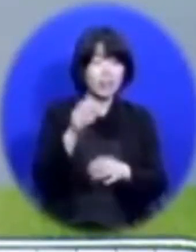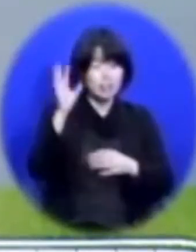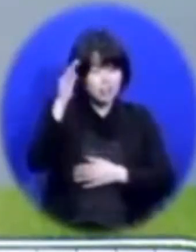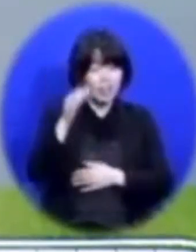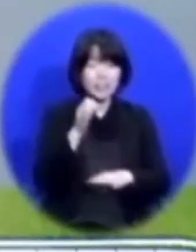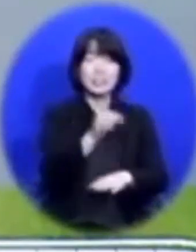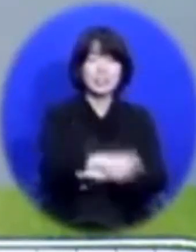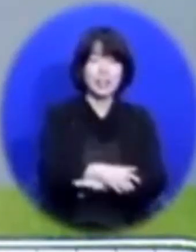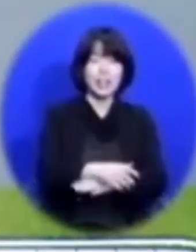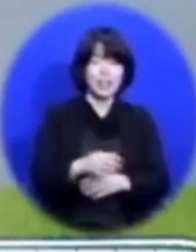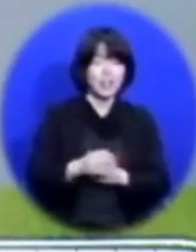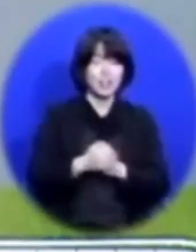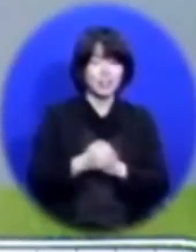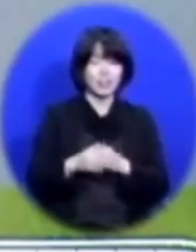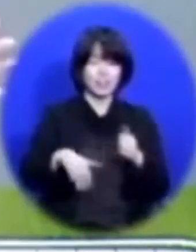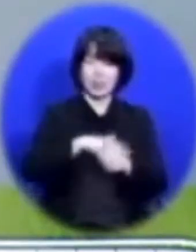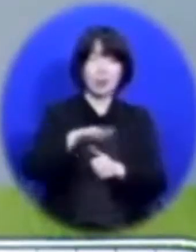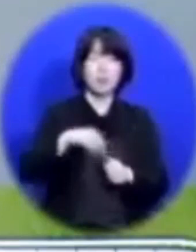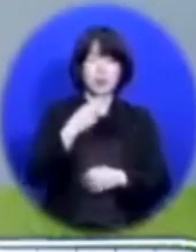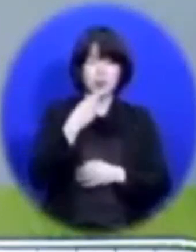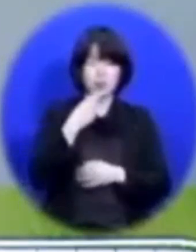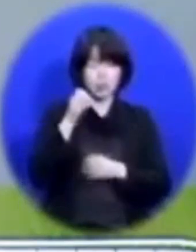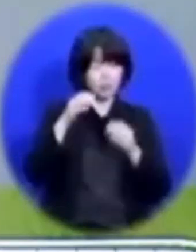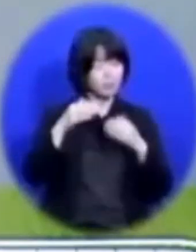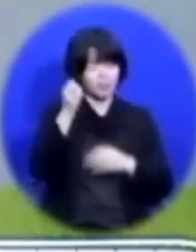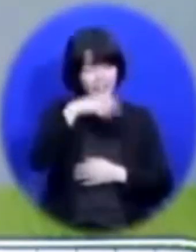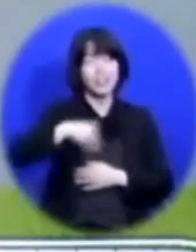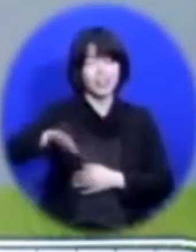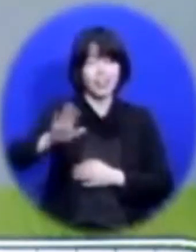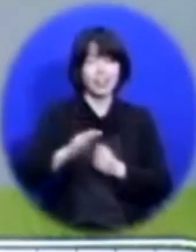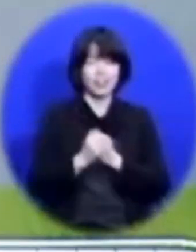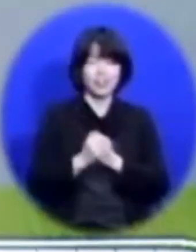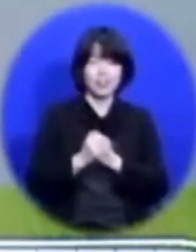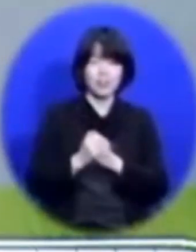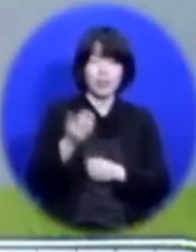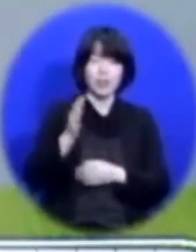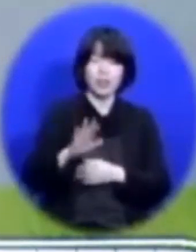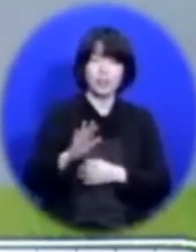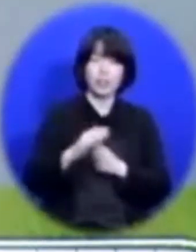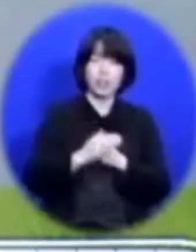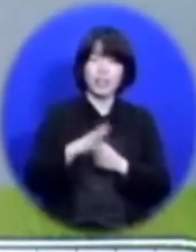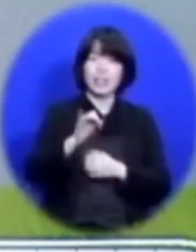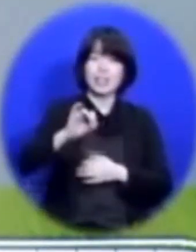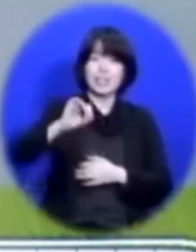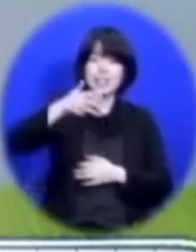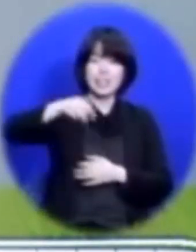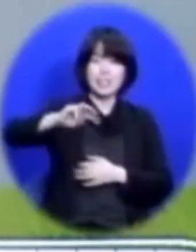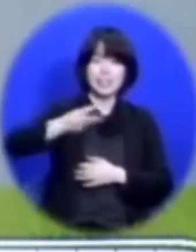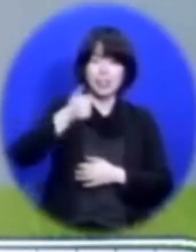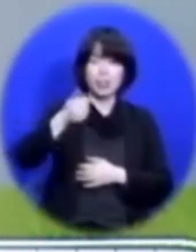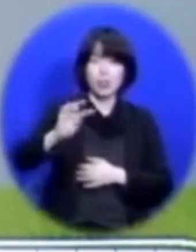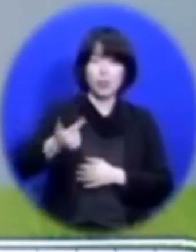강아지를살형편이되지못했고,그래서그냥지나쳐갔다 .하지만이초란씨는